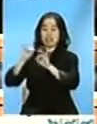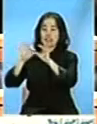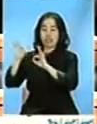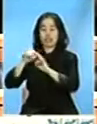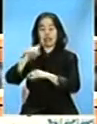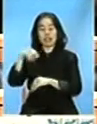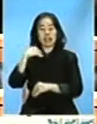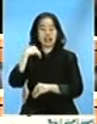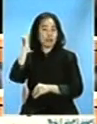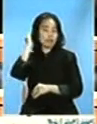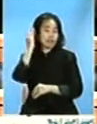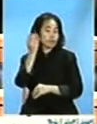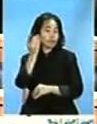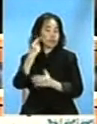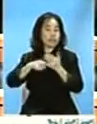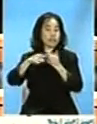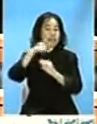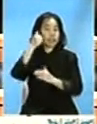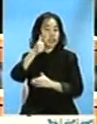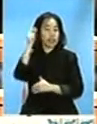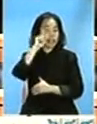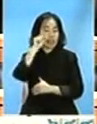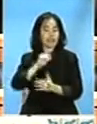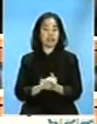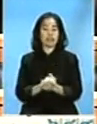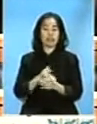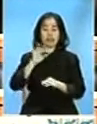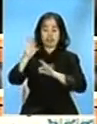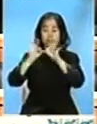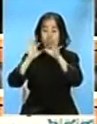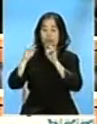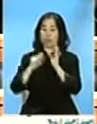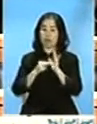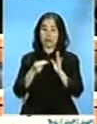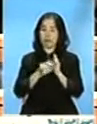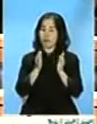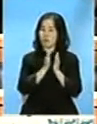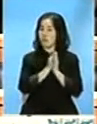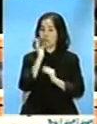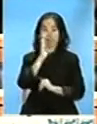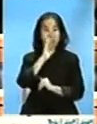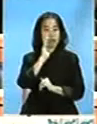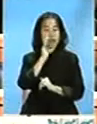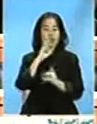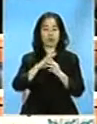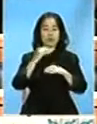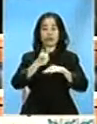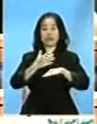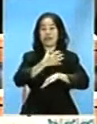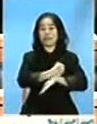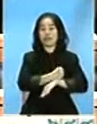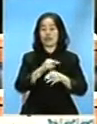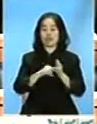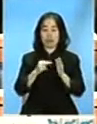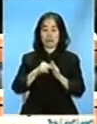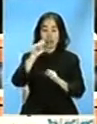สรรหาทั้งหมดเนี่ยมันจะปราศจากการผูกมัดนะครับจากอำนาจและผลประโยชน์ของอื่น